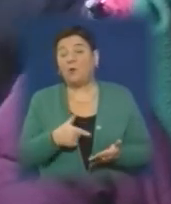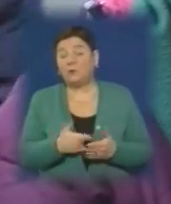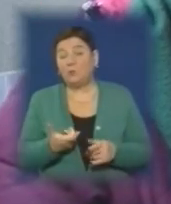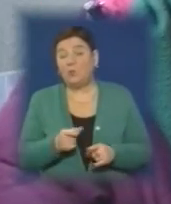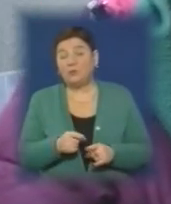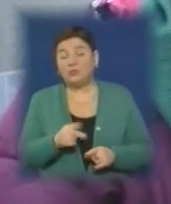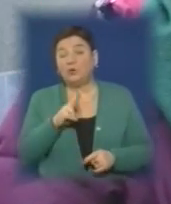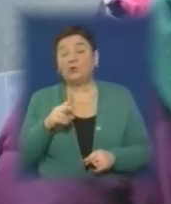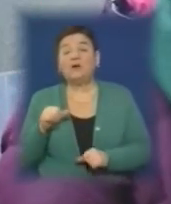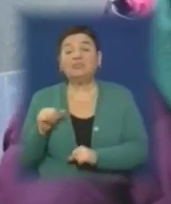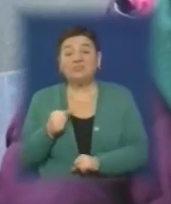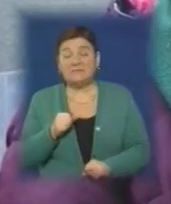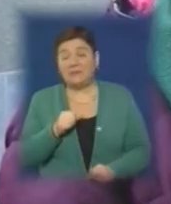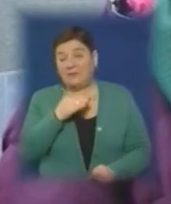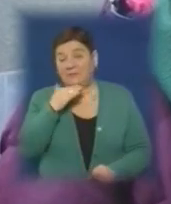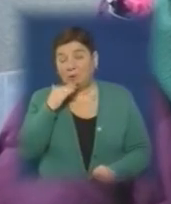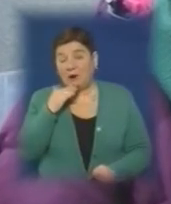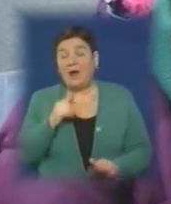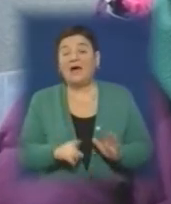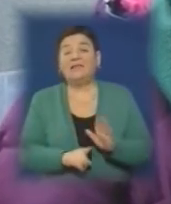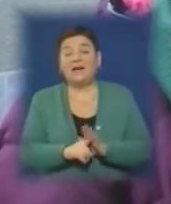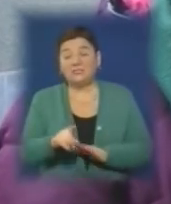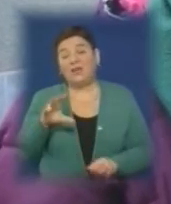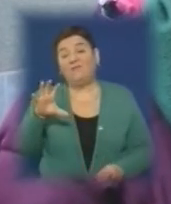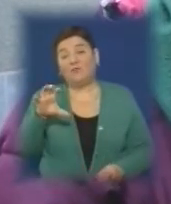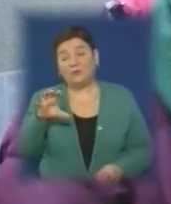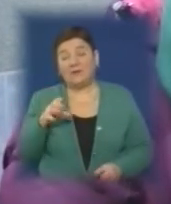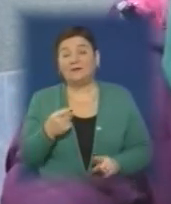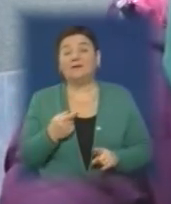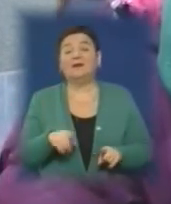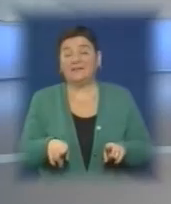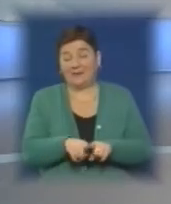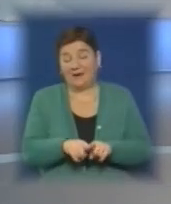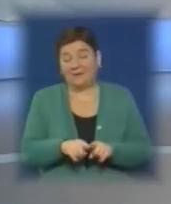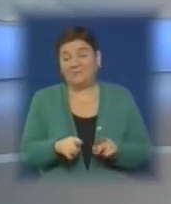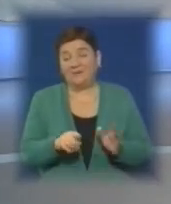Ті, хто не чистили багато днів, почали чистити, фотографують, видимо, теж викладають в соцсети.